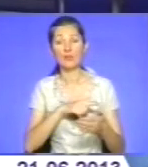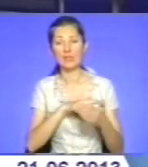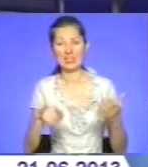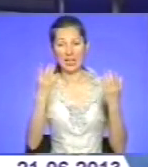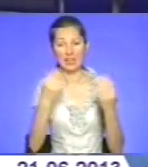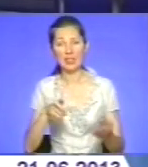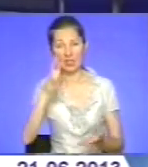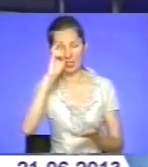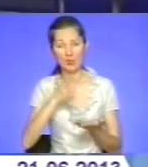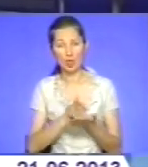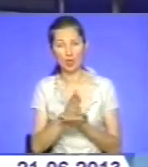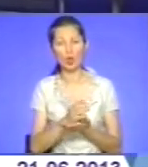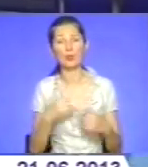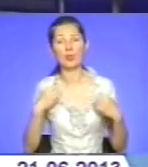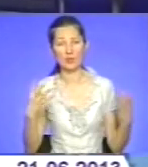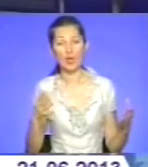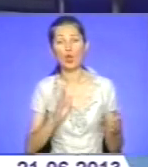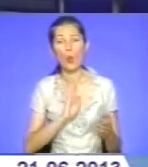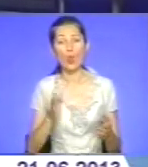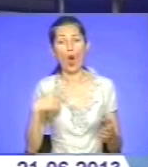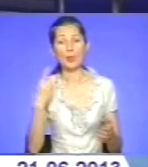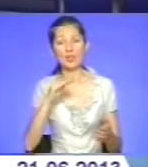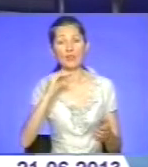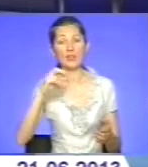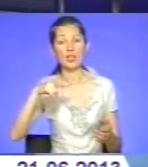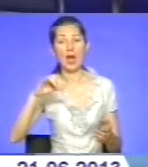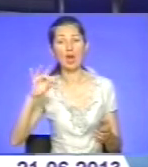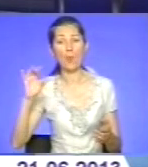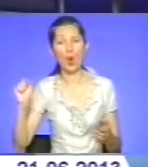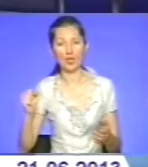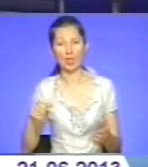Урочинець цієї нагоди відбулися в обласній філармонії. Голова обласної державної адміністрації Валентин